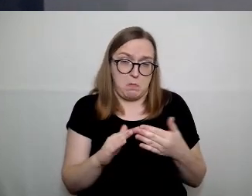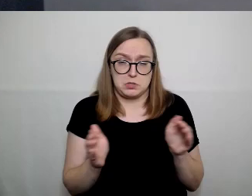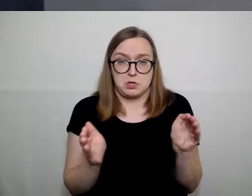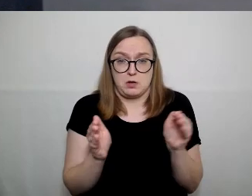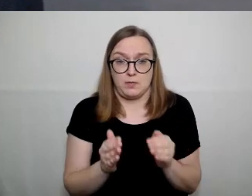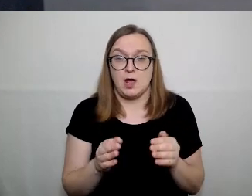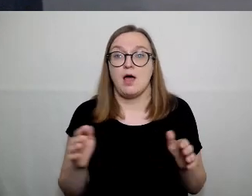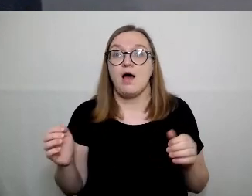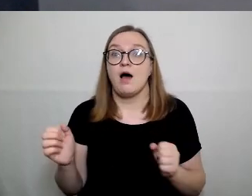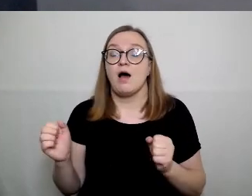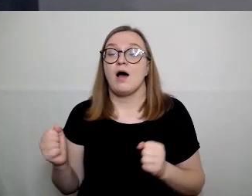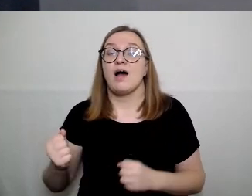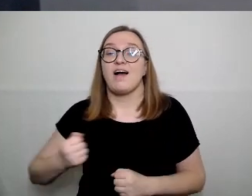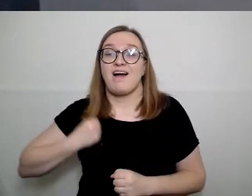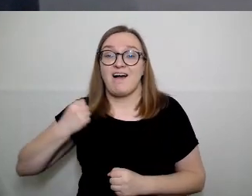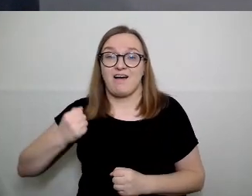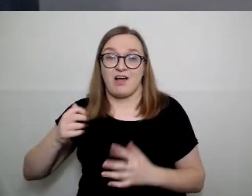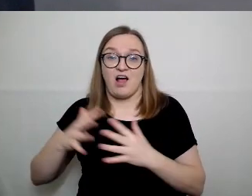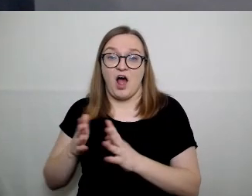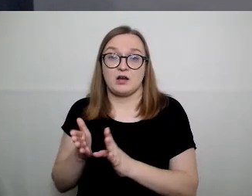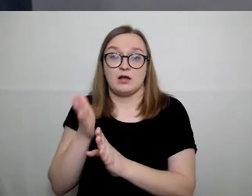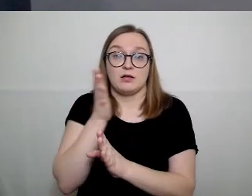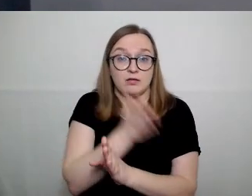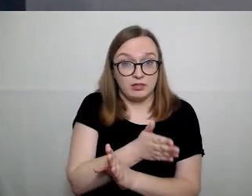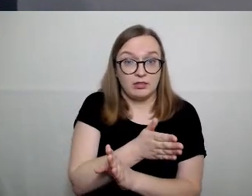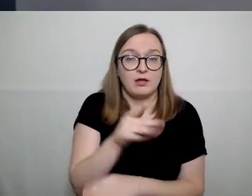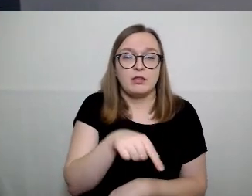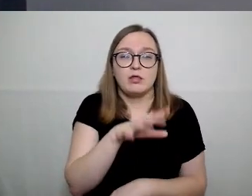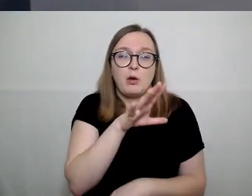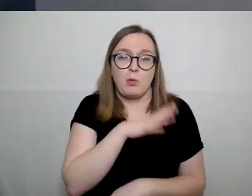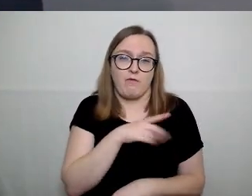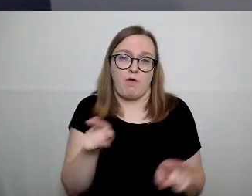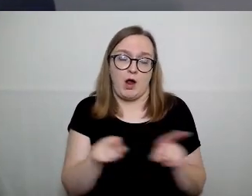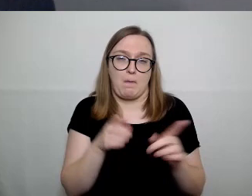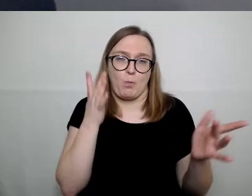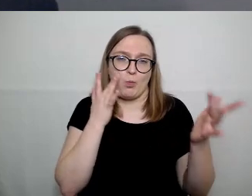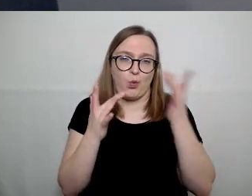karą buvo viešnamiai toj valstybei. Ir